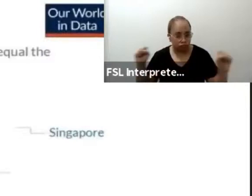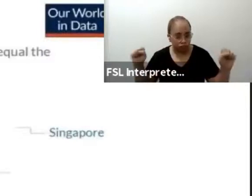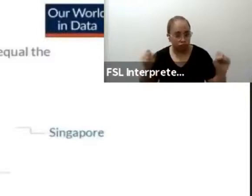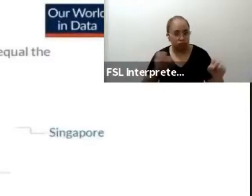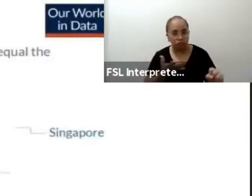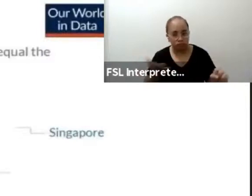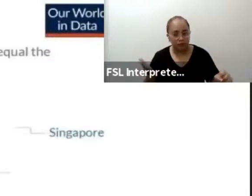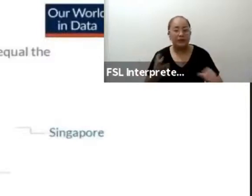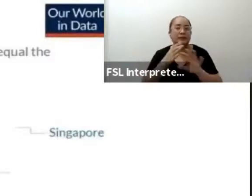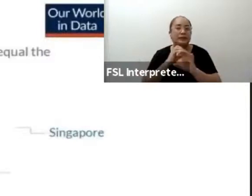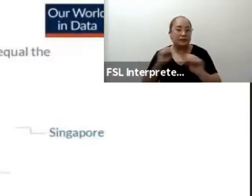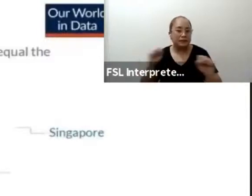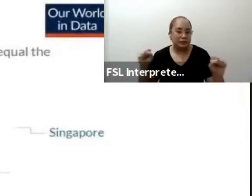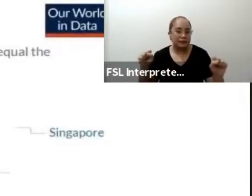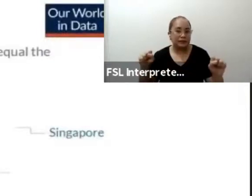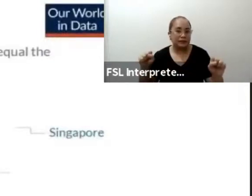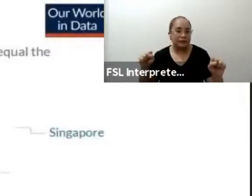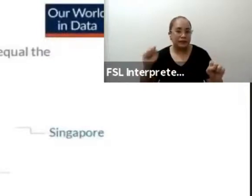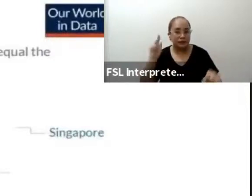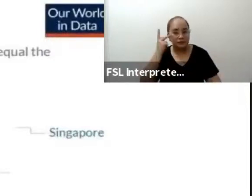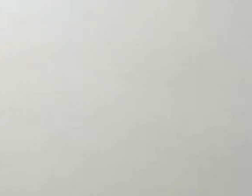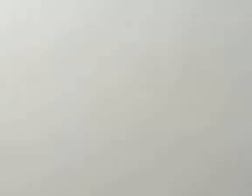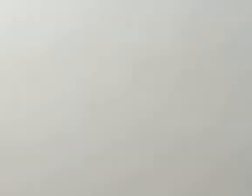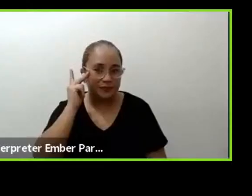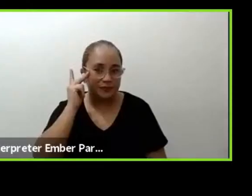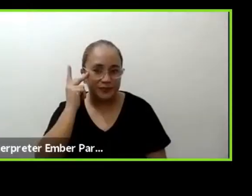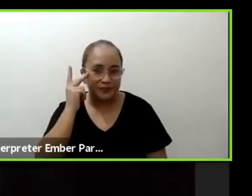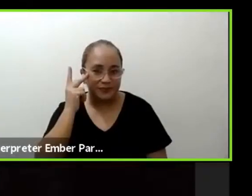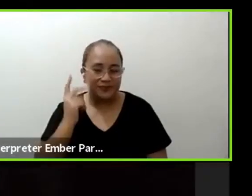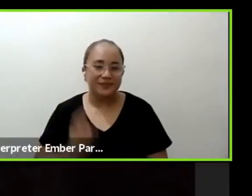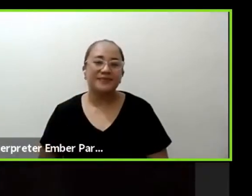lahat. Ligtas ang praning. Thank you very much.